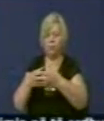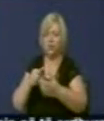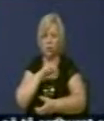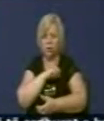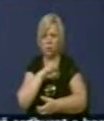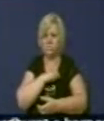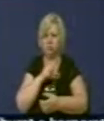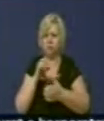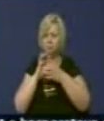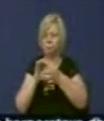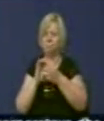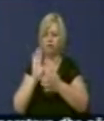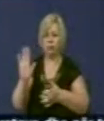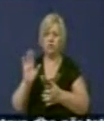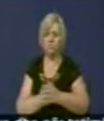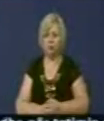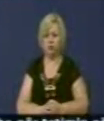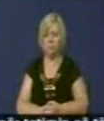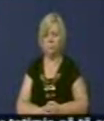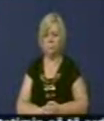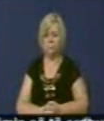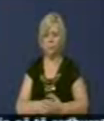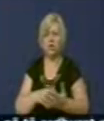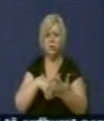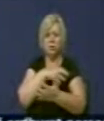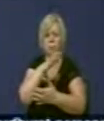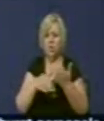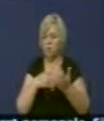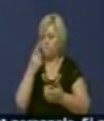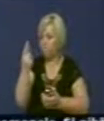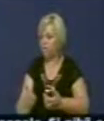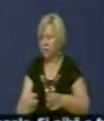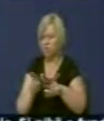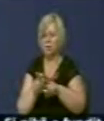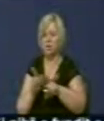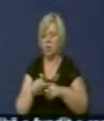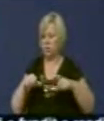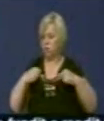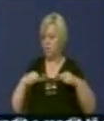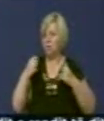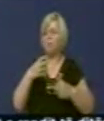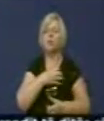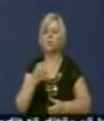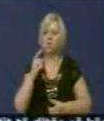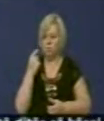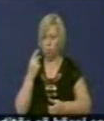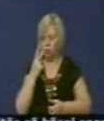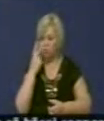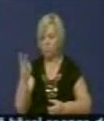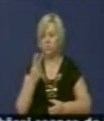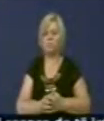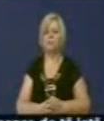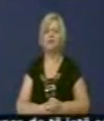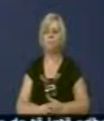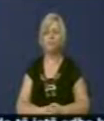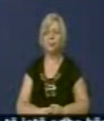për bashkëpunimin policor në vjeshtën e vitit 2009. Të gjithë e dim, EULEX-i nuk i arrestoi bashkëpunëtorët